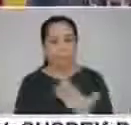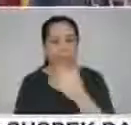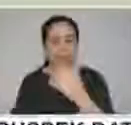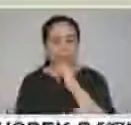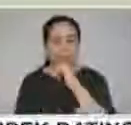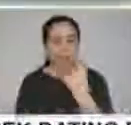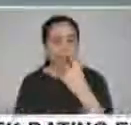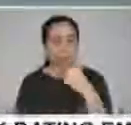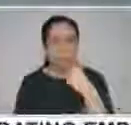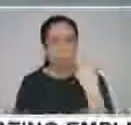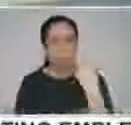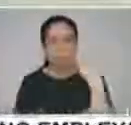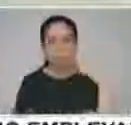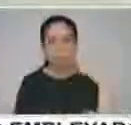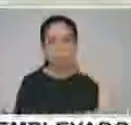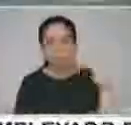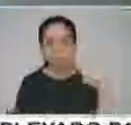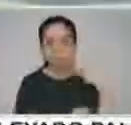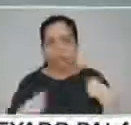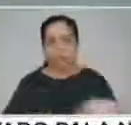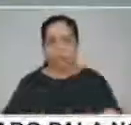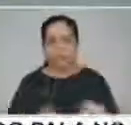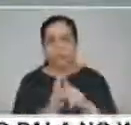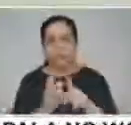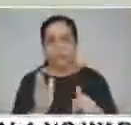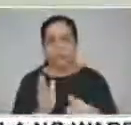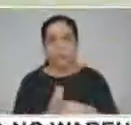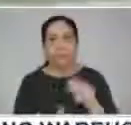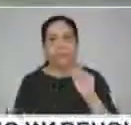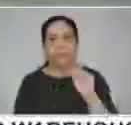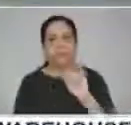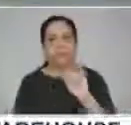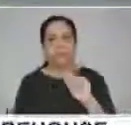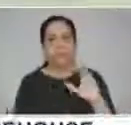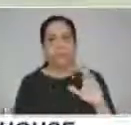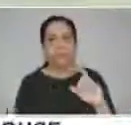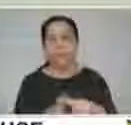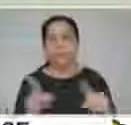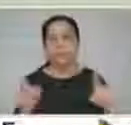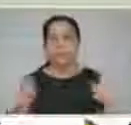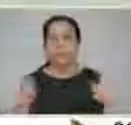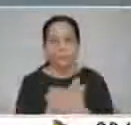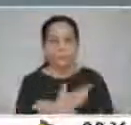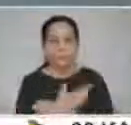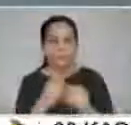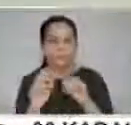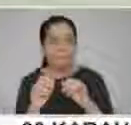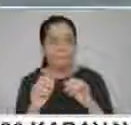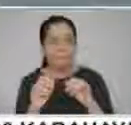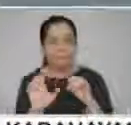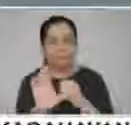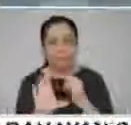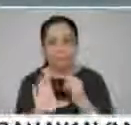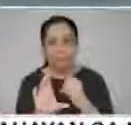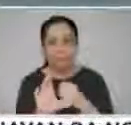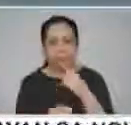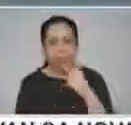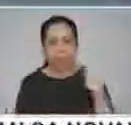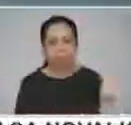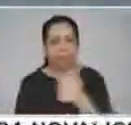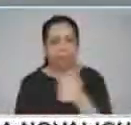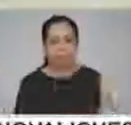Samantala, Dayan, makakasama naman natin ngayon si Colonel Rosendo Borja, ang team leader ng Special Operations Team ng IAC